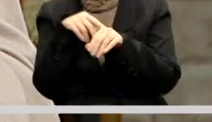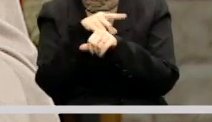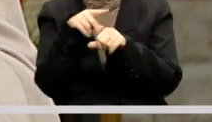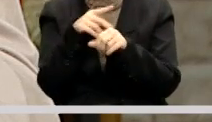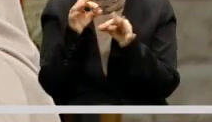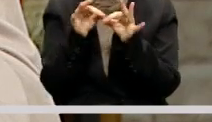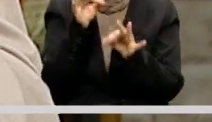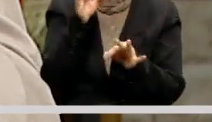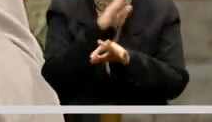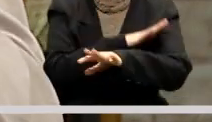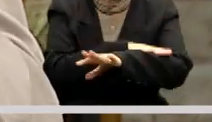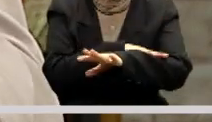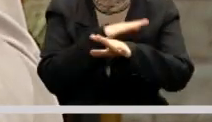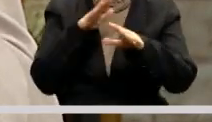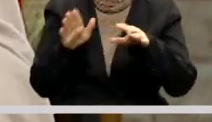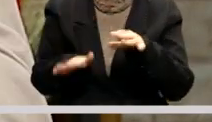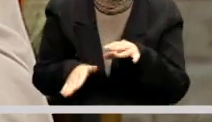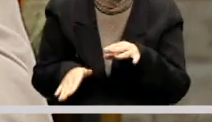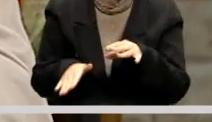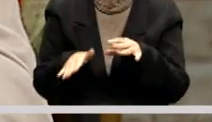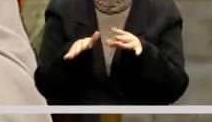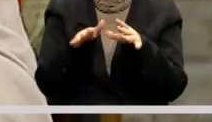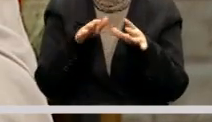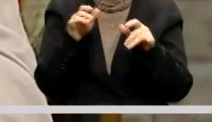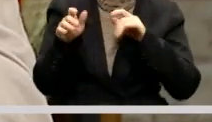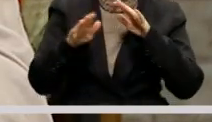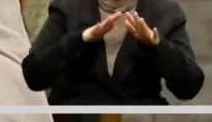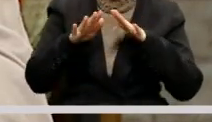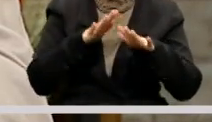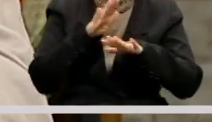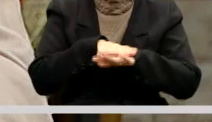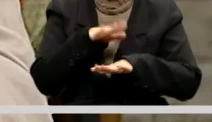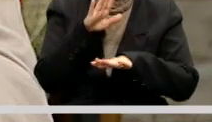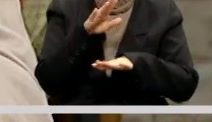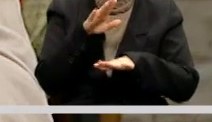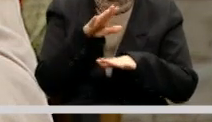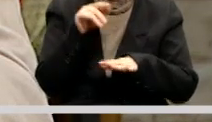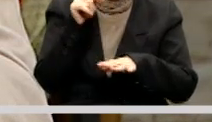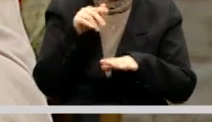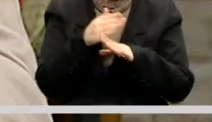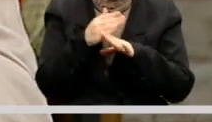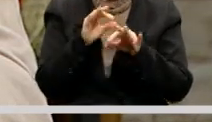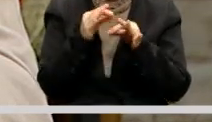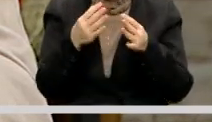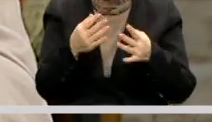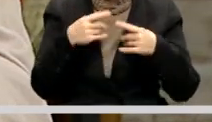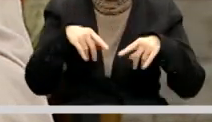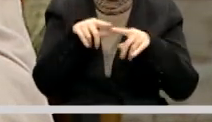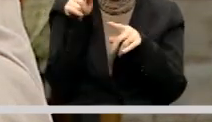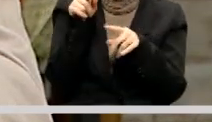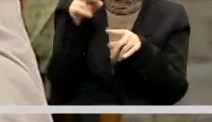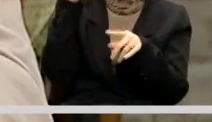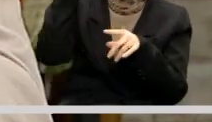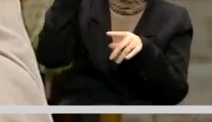ettiremiyor. Bunun nedeni de şu, biz rüya görürken zarar vermeyelim, o rüyayı gerçek